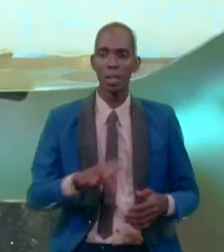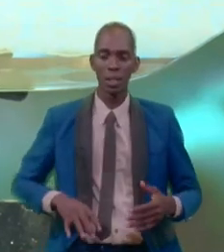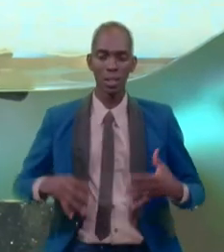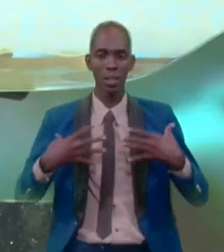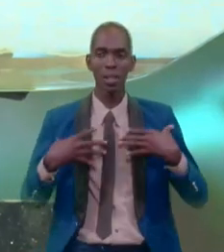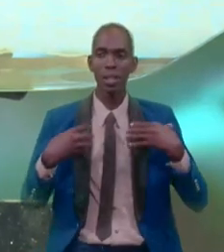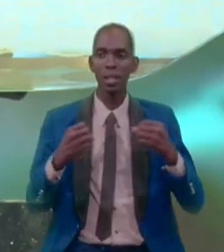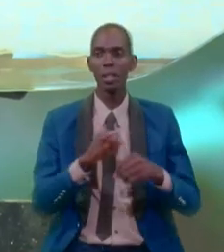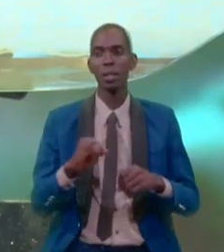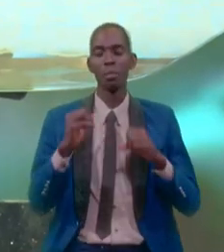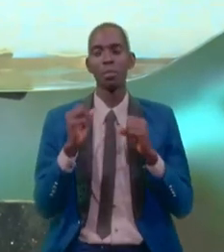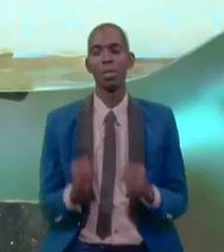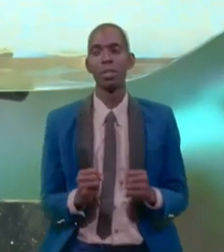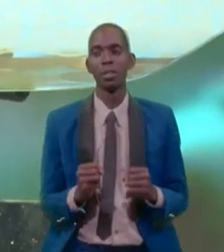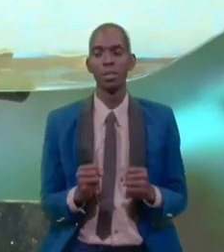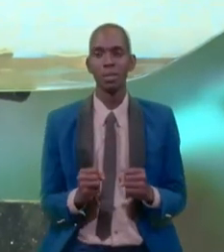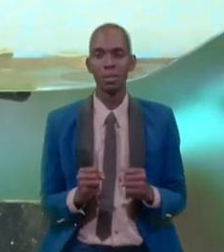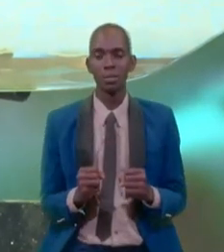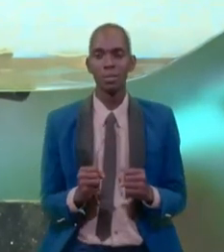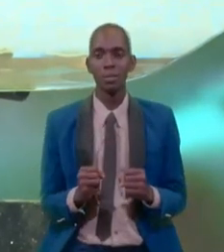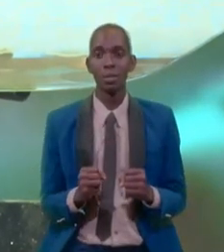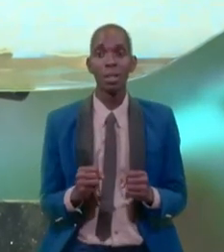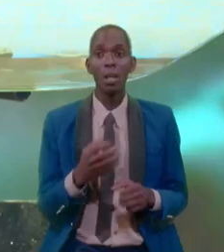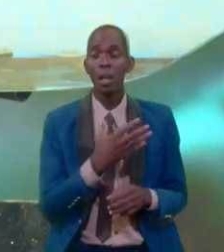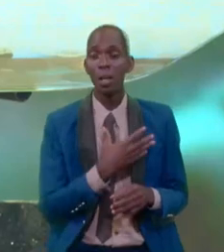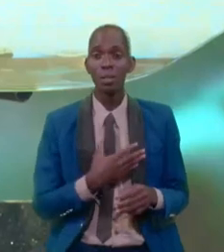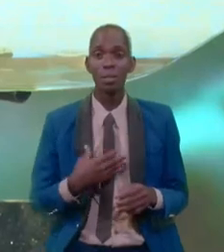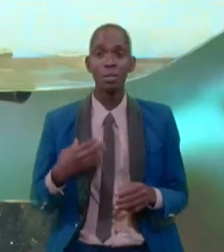La puissance de guérison de Christ est